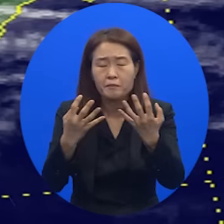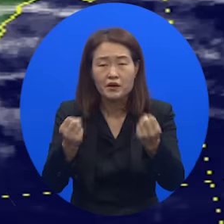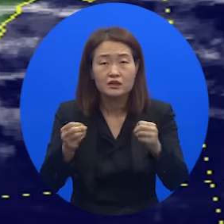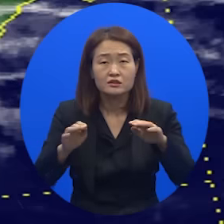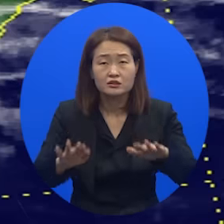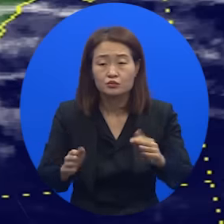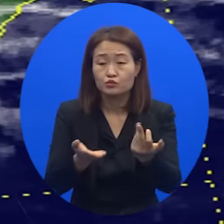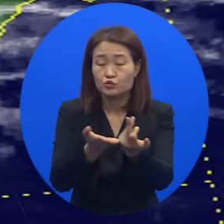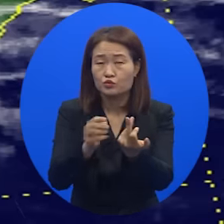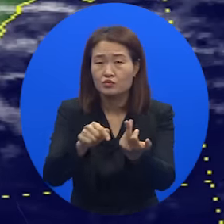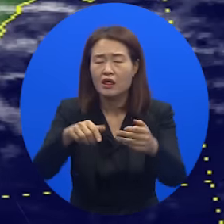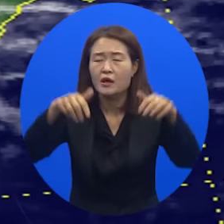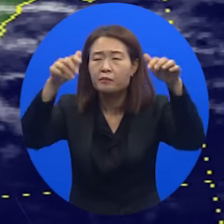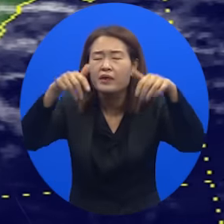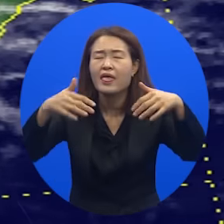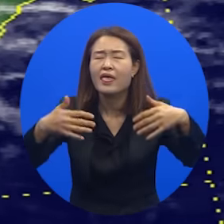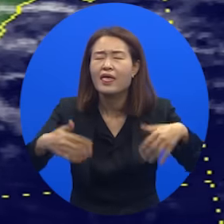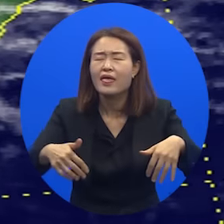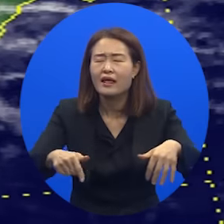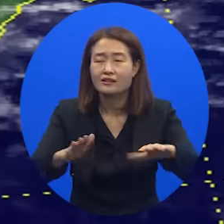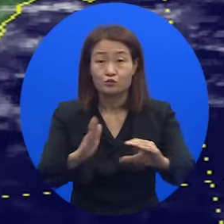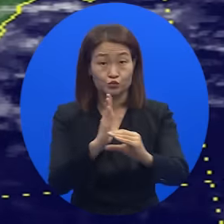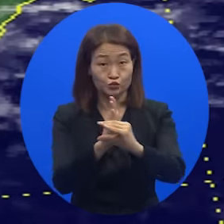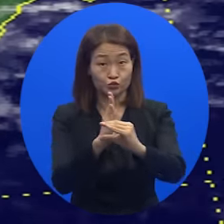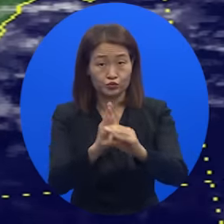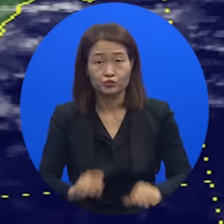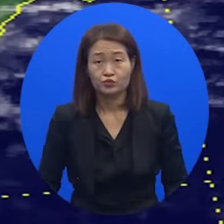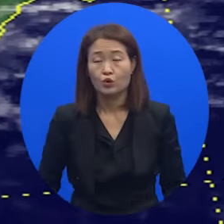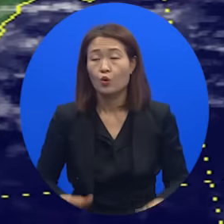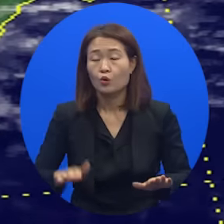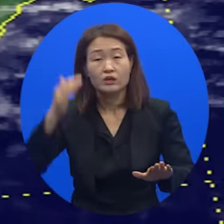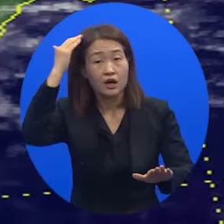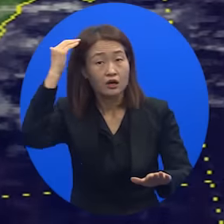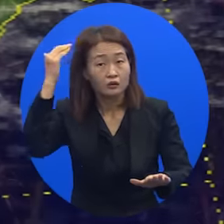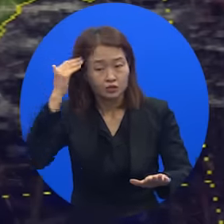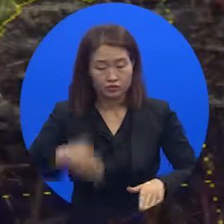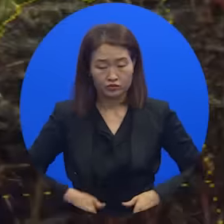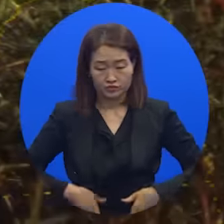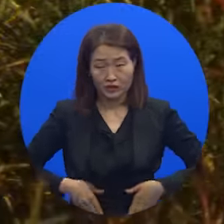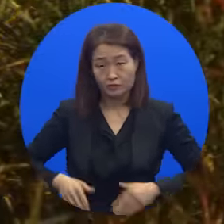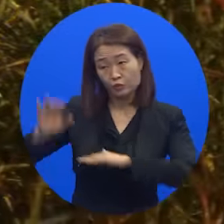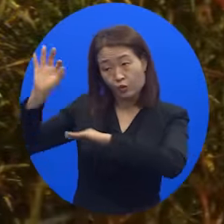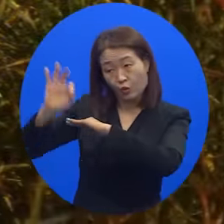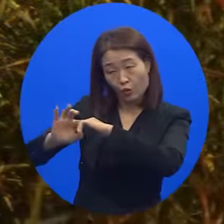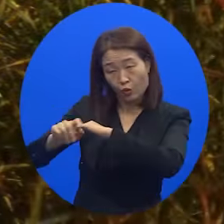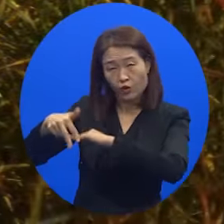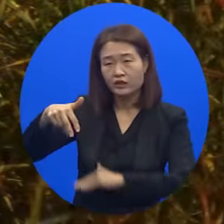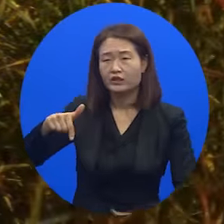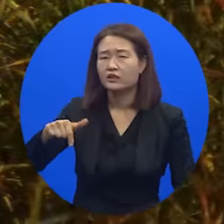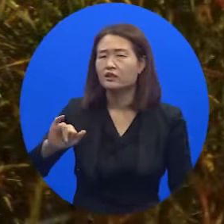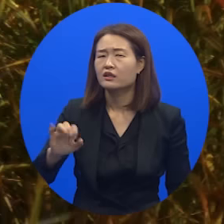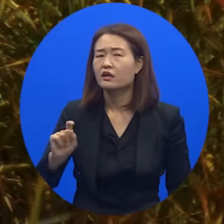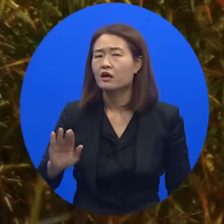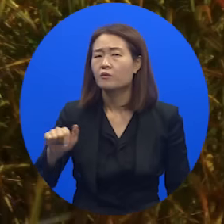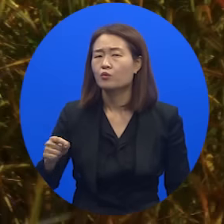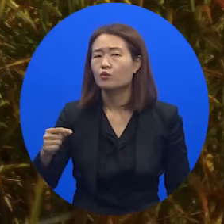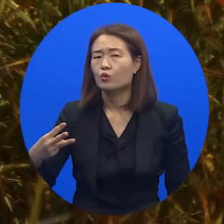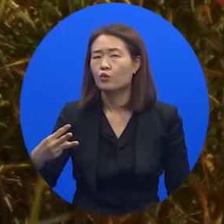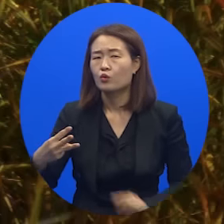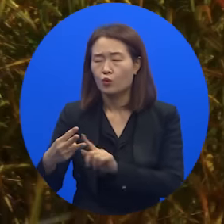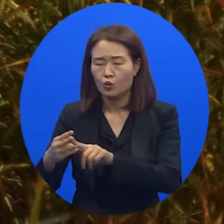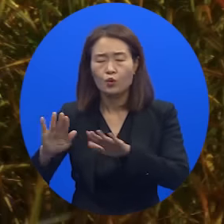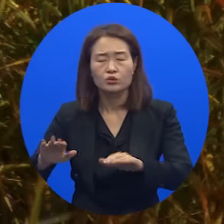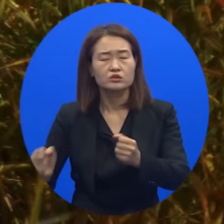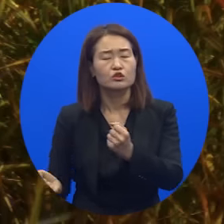상태고요 주에는 약한 비가 내리고 있습니다 오늘 우리나라는 남서쪽에서 다가오는 기압골에 영향을 받아